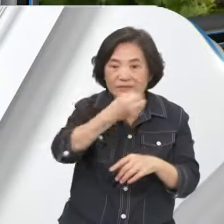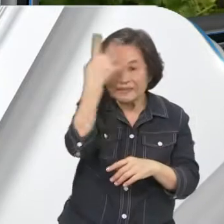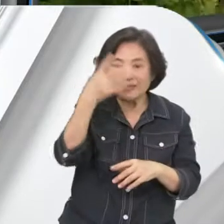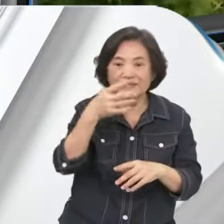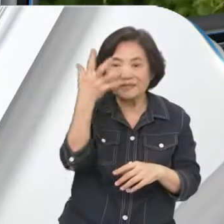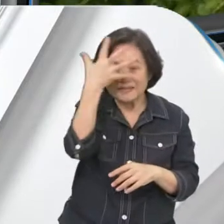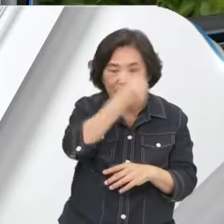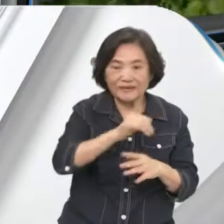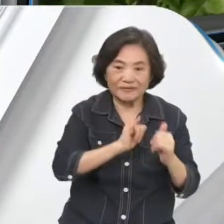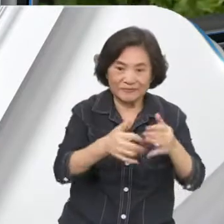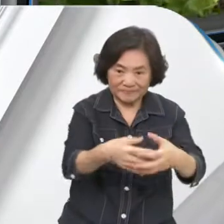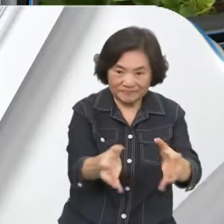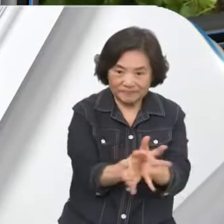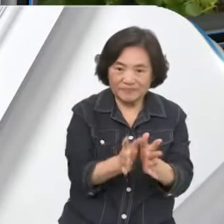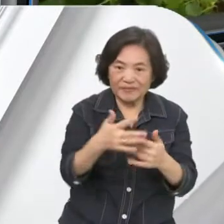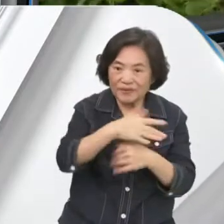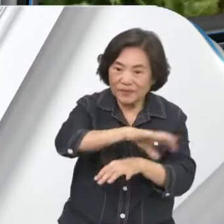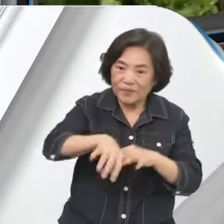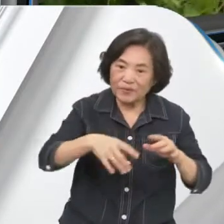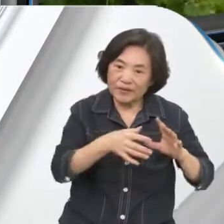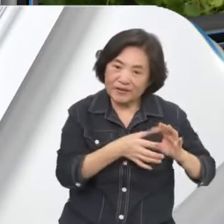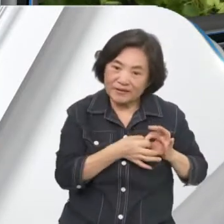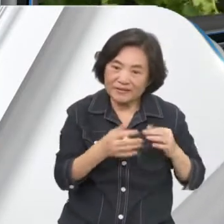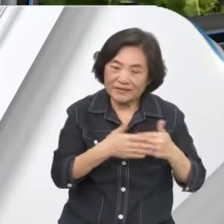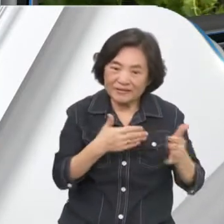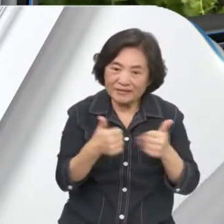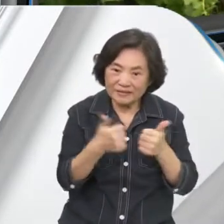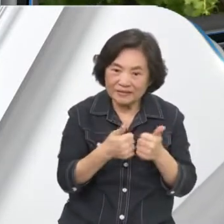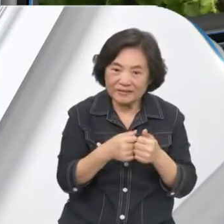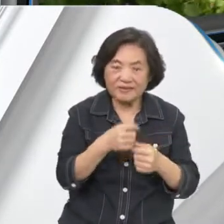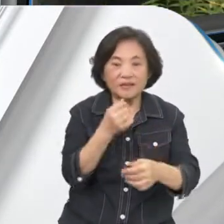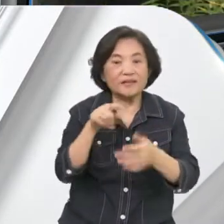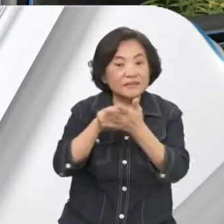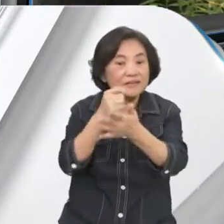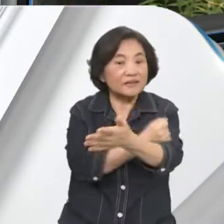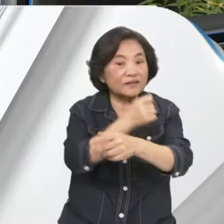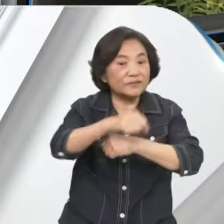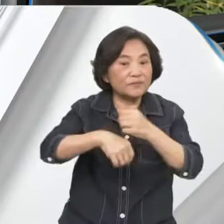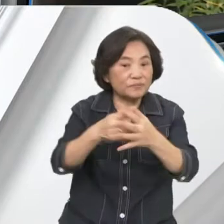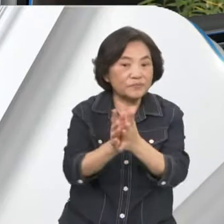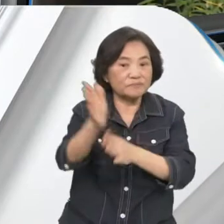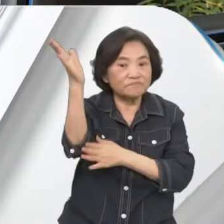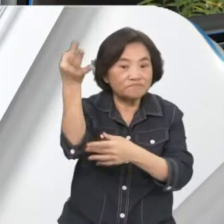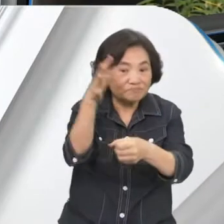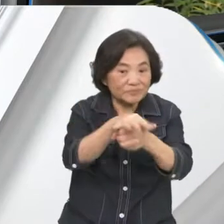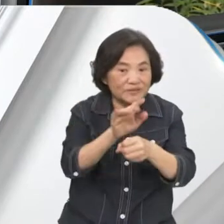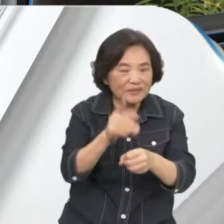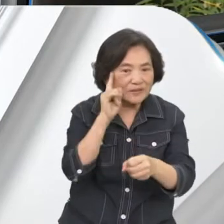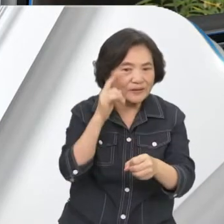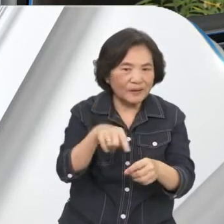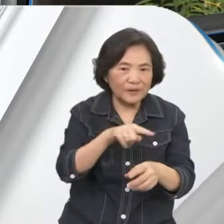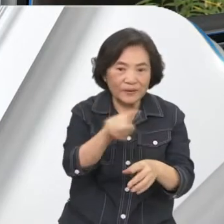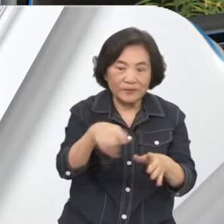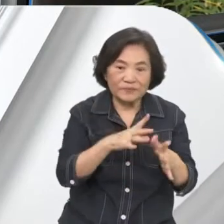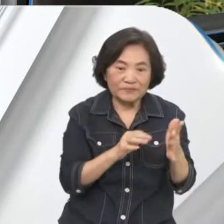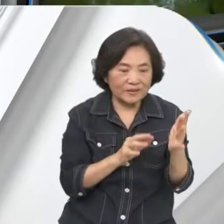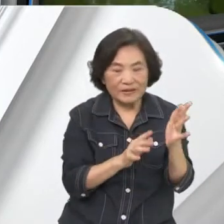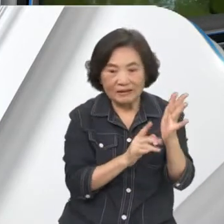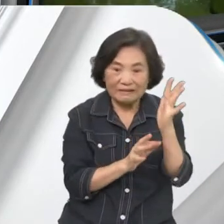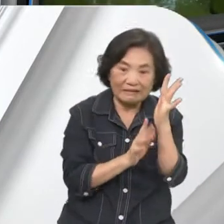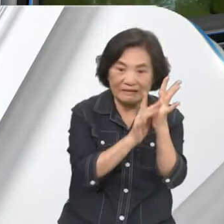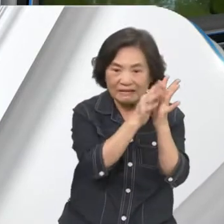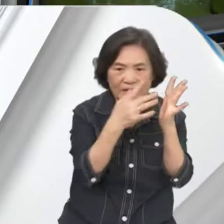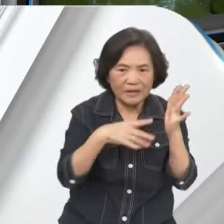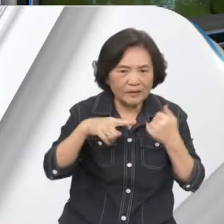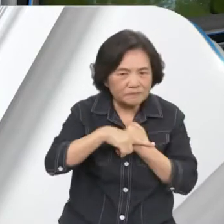创社会了环境改变消费。经过劳动部多年前的计划的指出，是将山水乡拿来安排